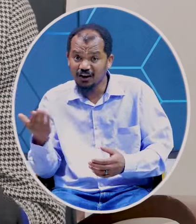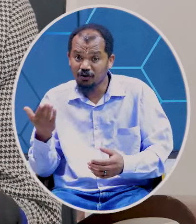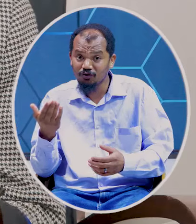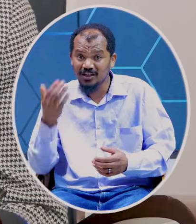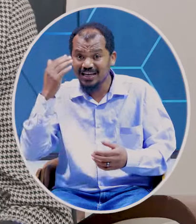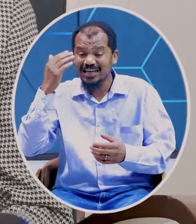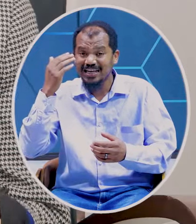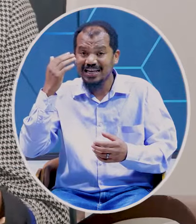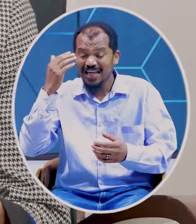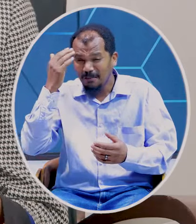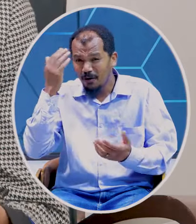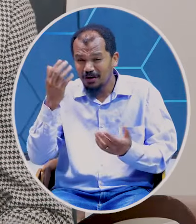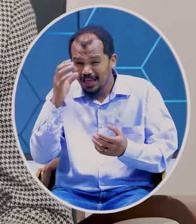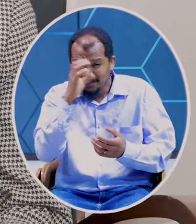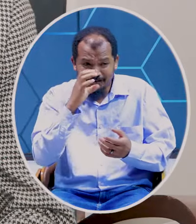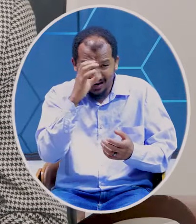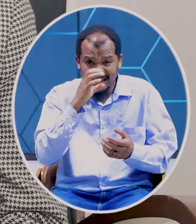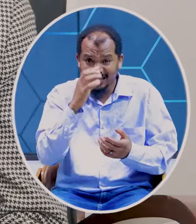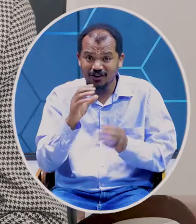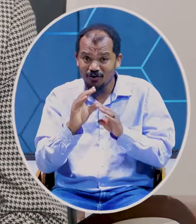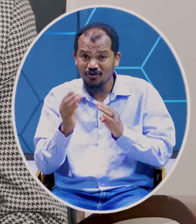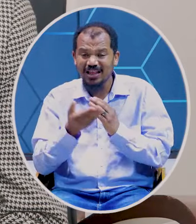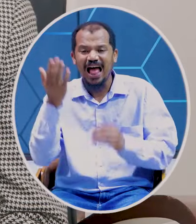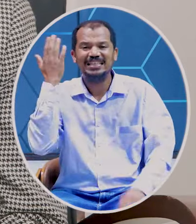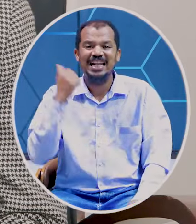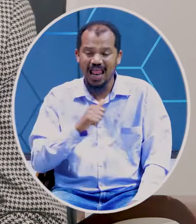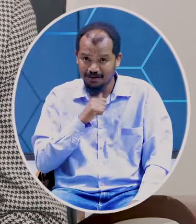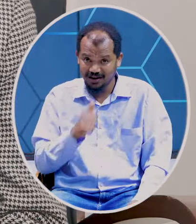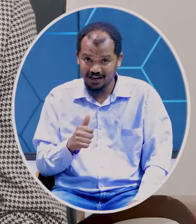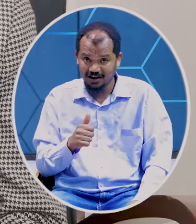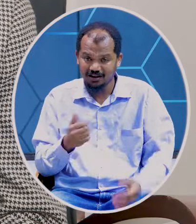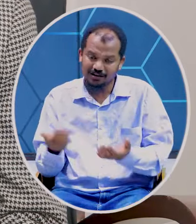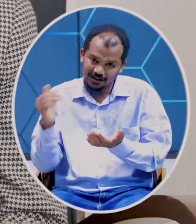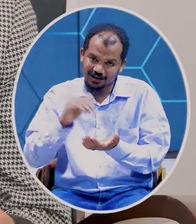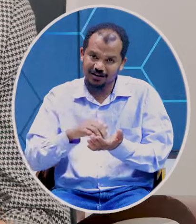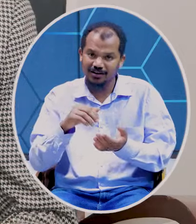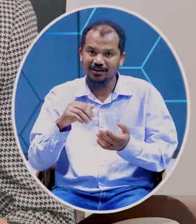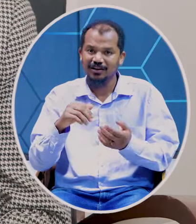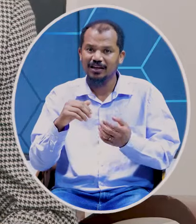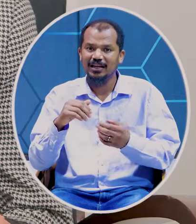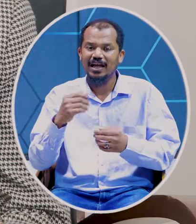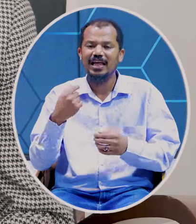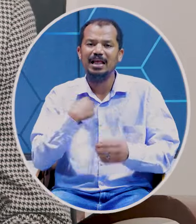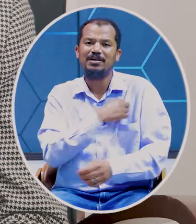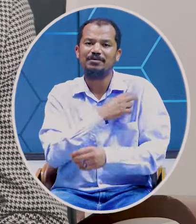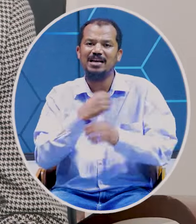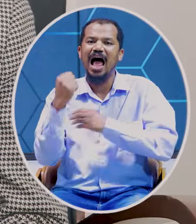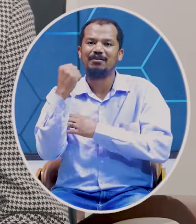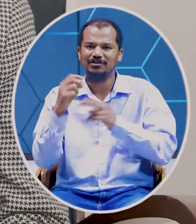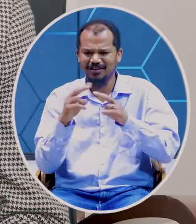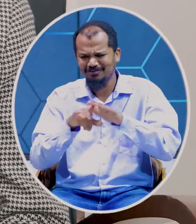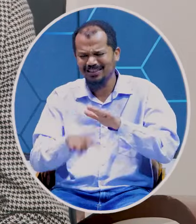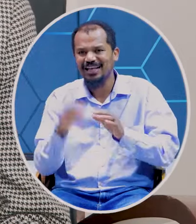ነገሩን ሪኮግናይዝ የማድረግና የመፈለግ ሁኔታ ስላልነበረ እንደገና የዳያግኖስቲክ ካፓሲቲያችን